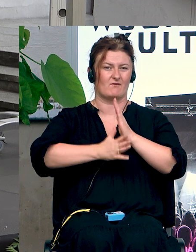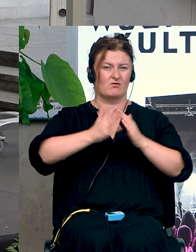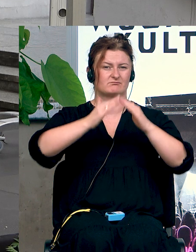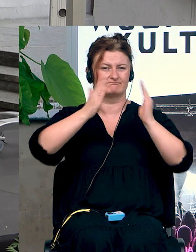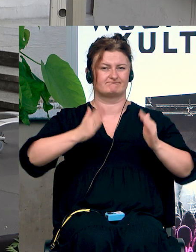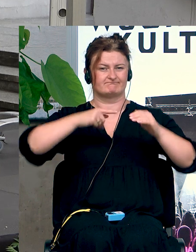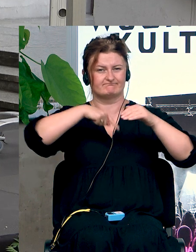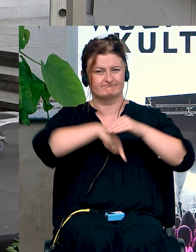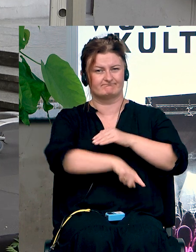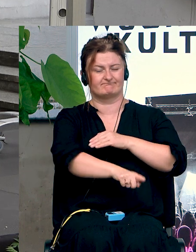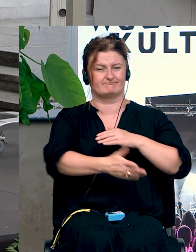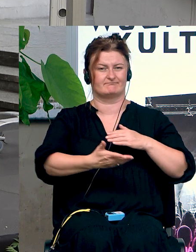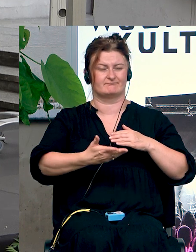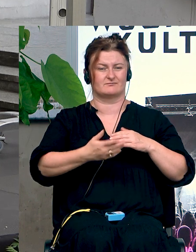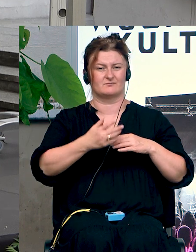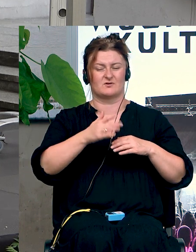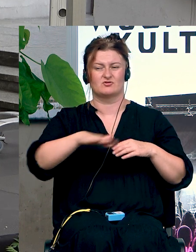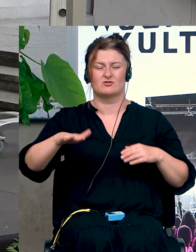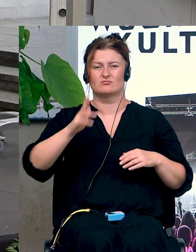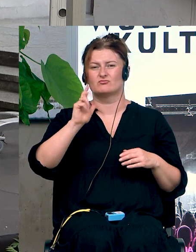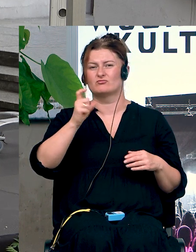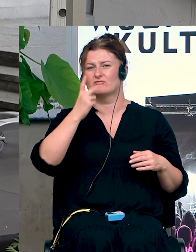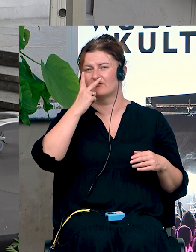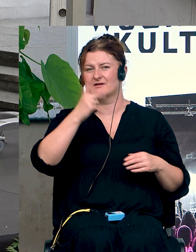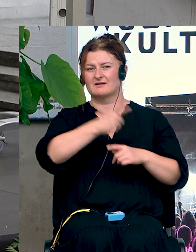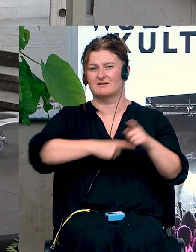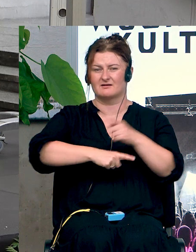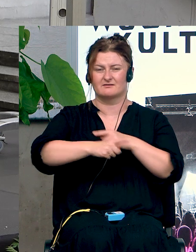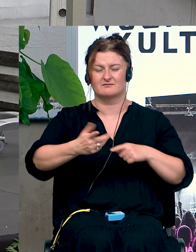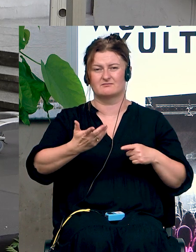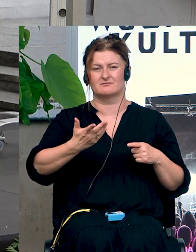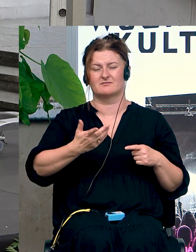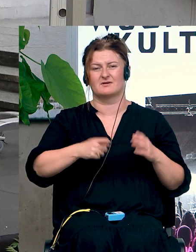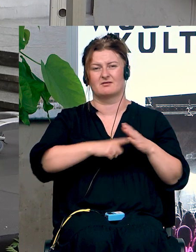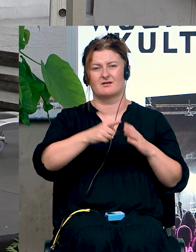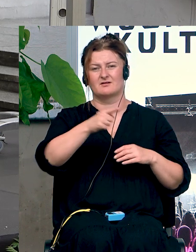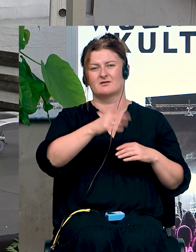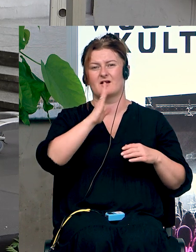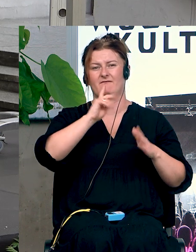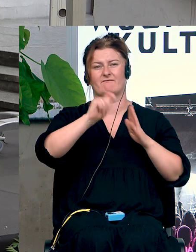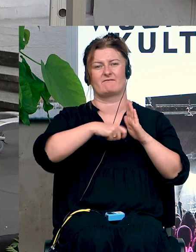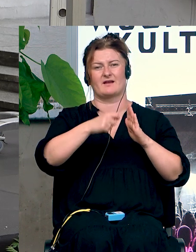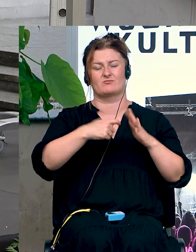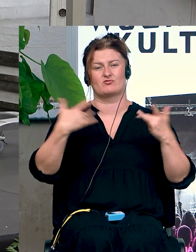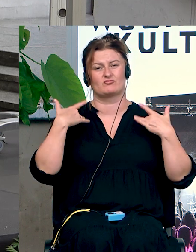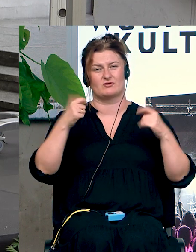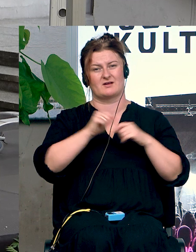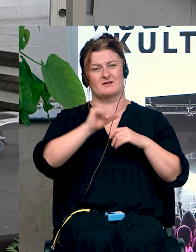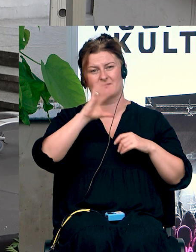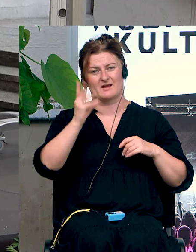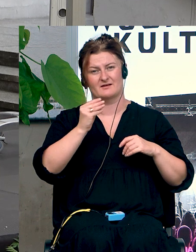їм точно потрібно, як в фільмі Беніні «Життя прекрасне», їм точно потрібно дати щось іще,